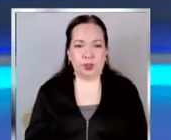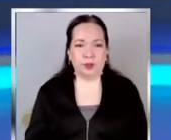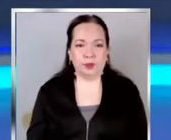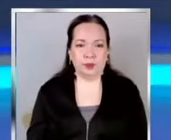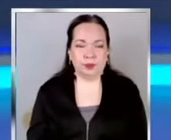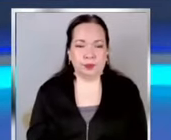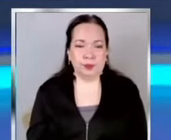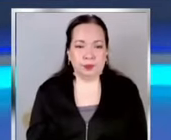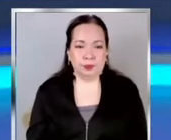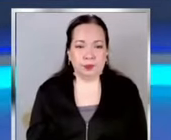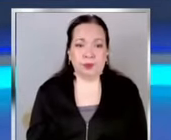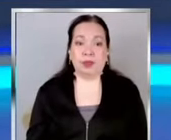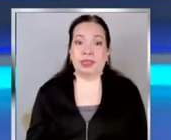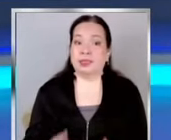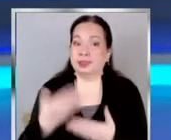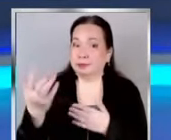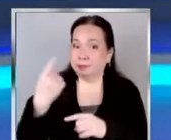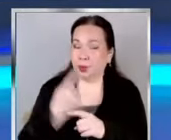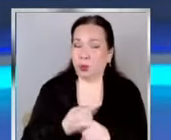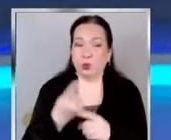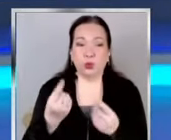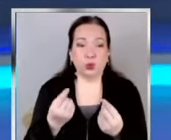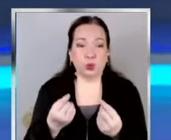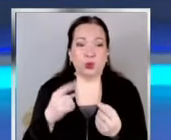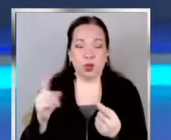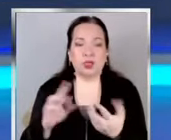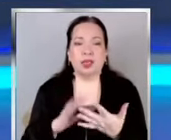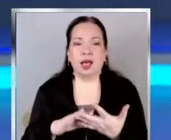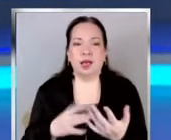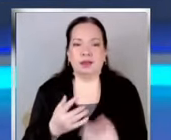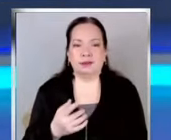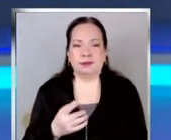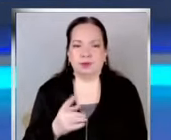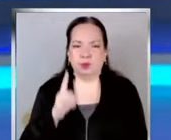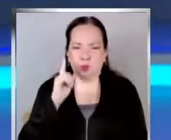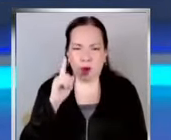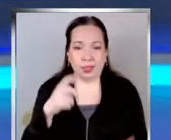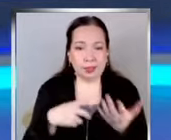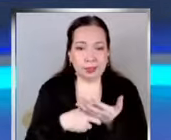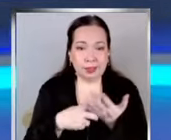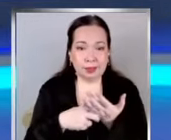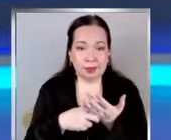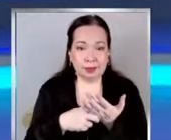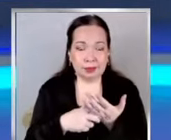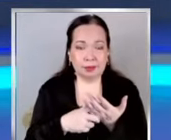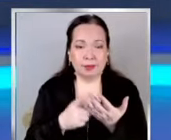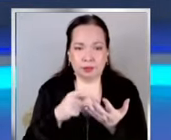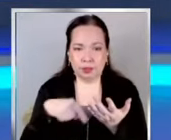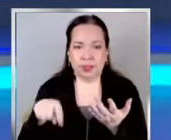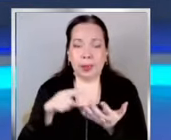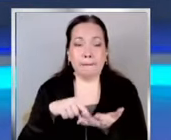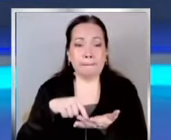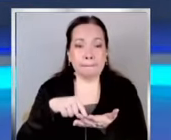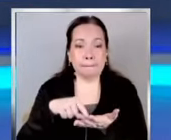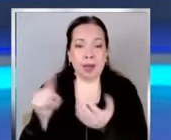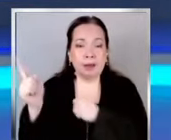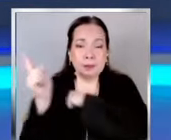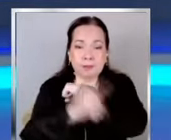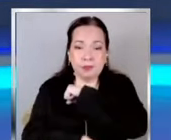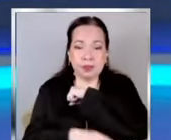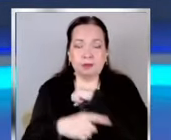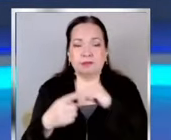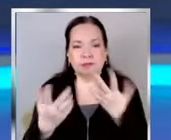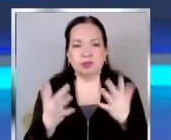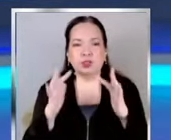Sa susunod na buwan na ipatutupad ang single ticketing system kung saan pwede na magbayad ng multa online.